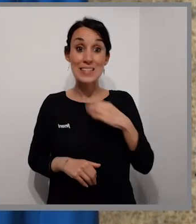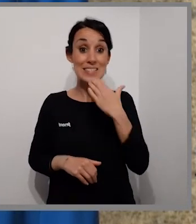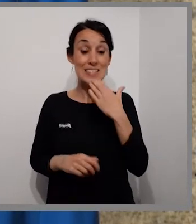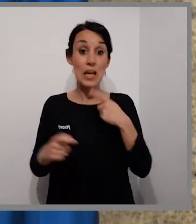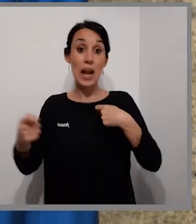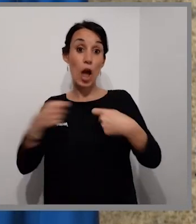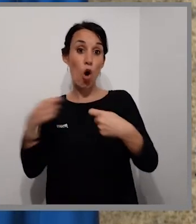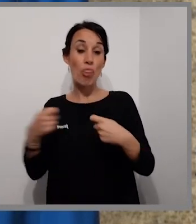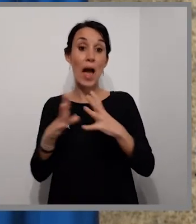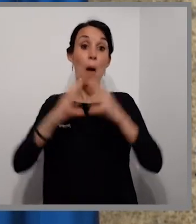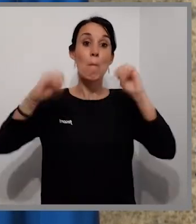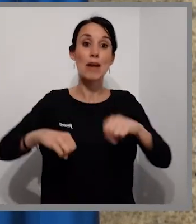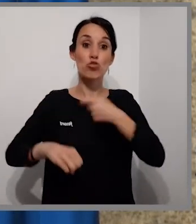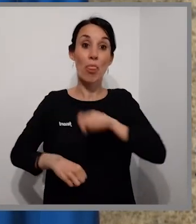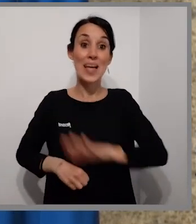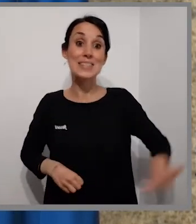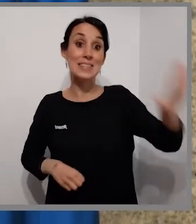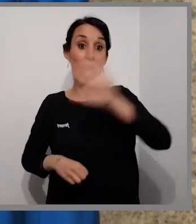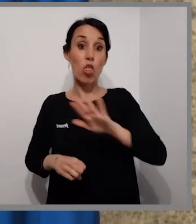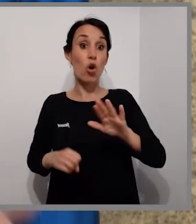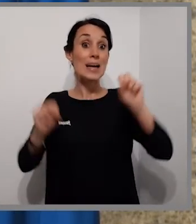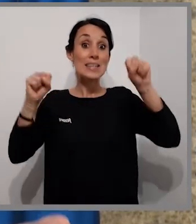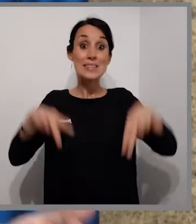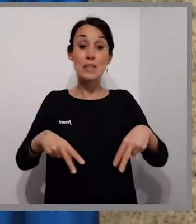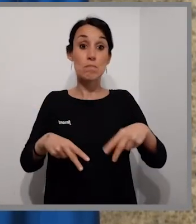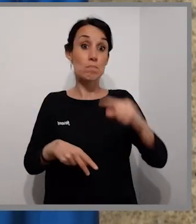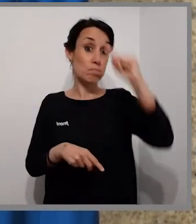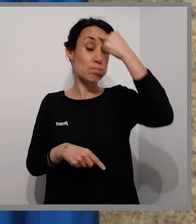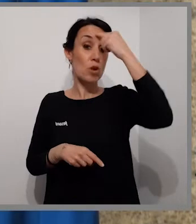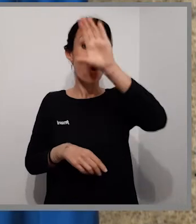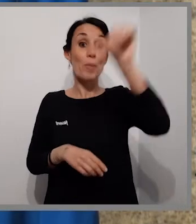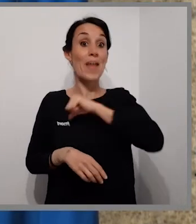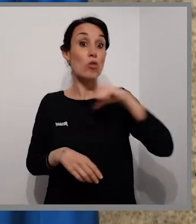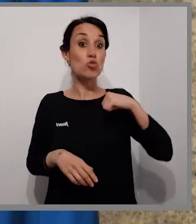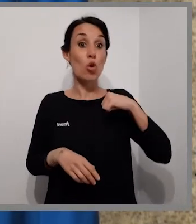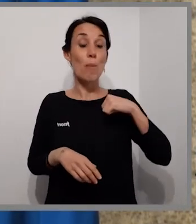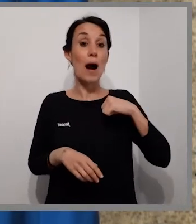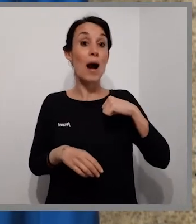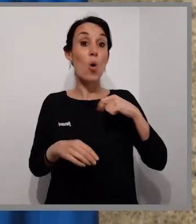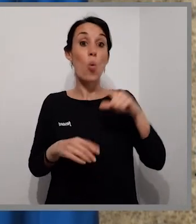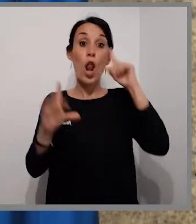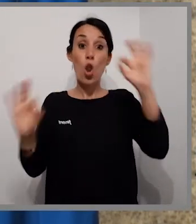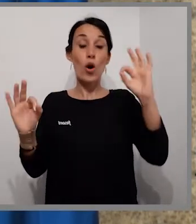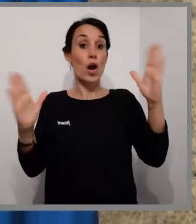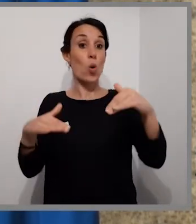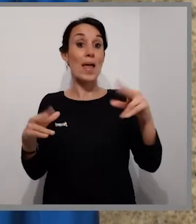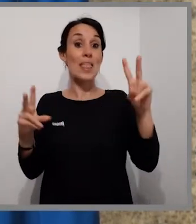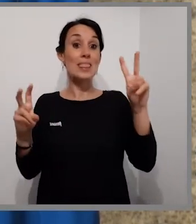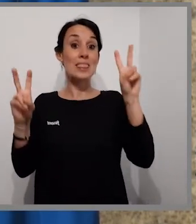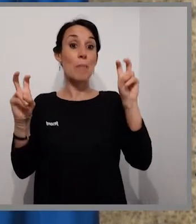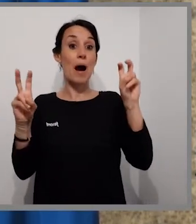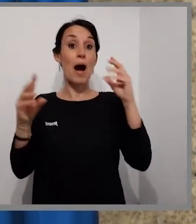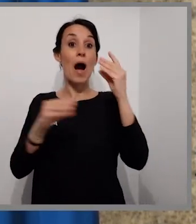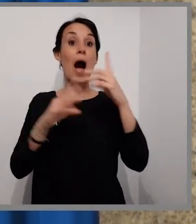si se negocia en un pacte d'estat sense tindre en compte les comunitats autònomes, no tindria massa sentit després com s'anar a